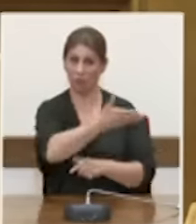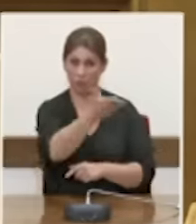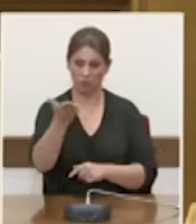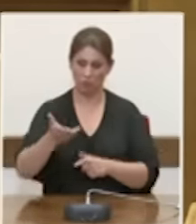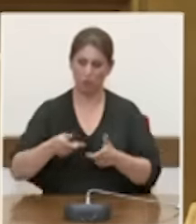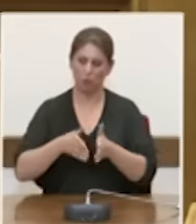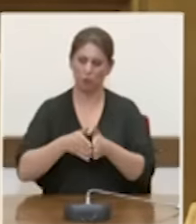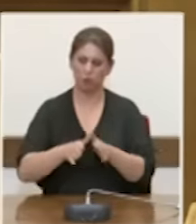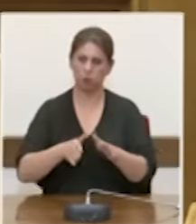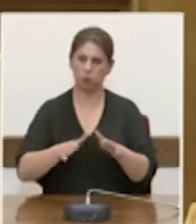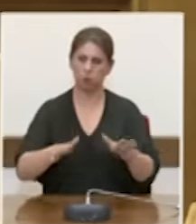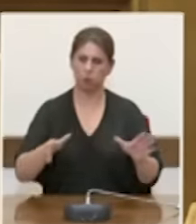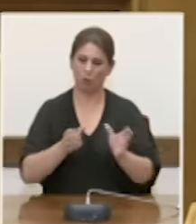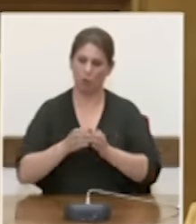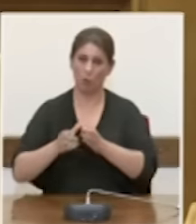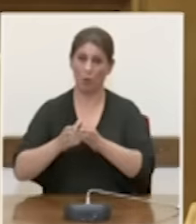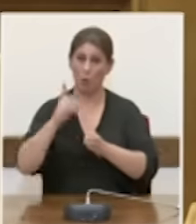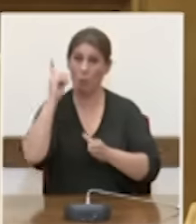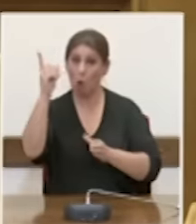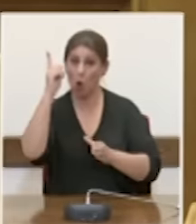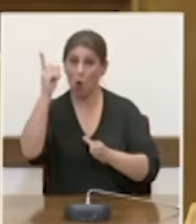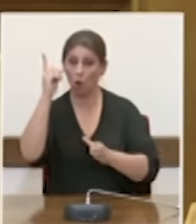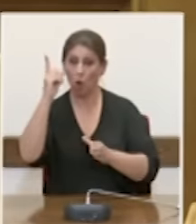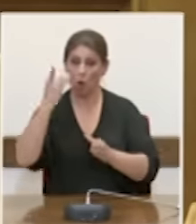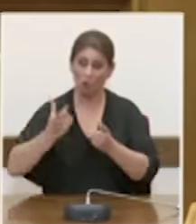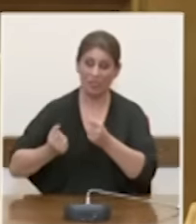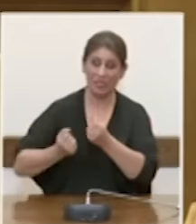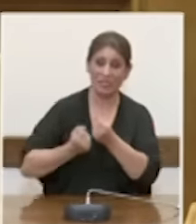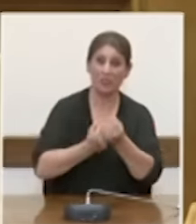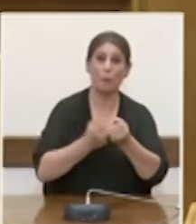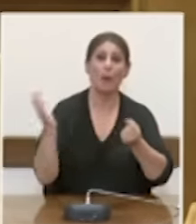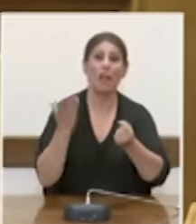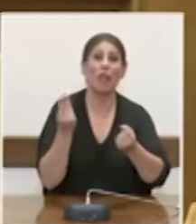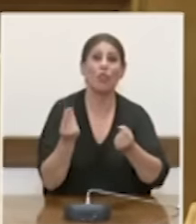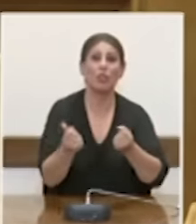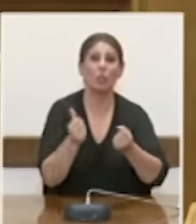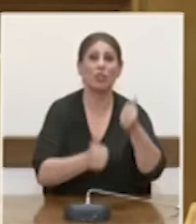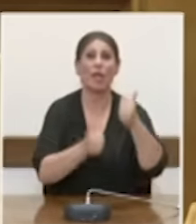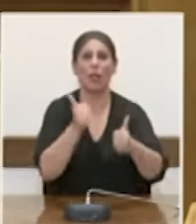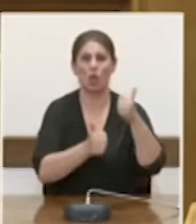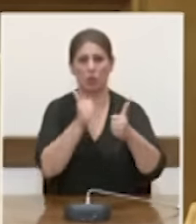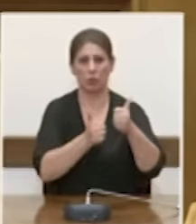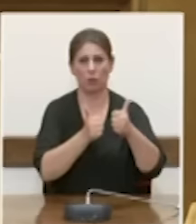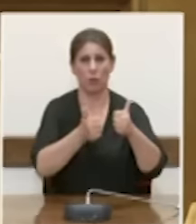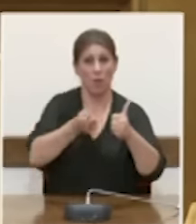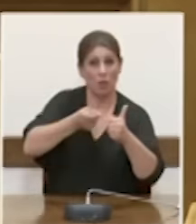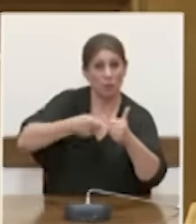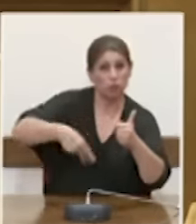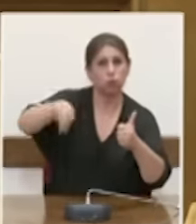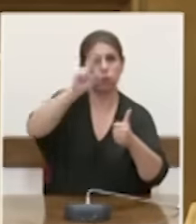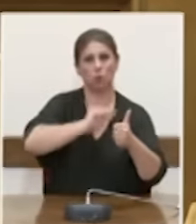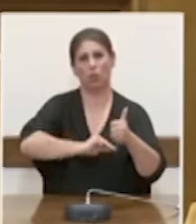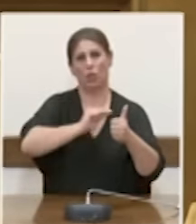προωθήσει πρώτα απ' όλα τη στήριξη με κάθε τρόπο της ανταγωνιστικότητας και την αύξηση των κερδών